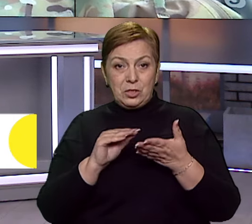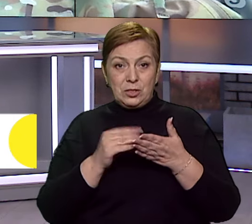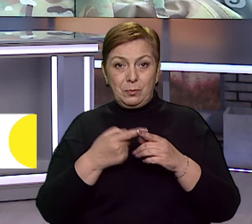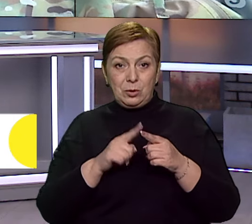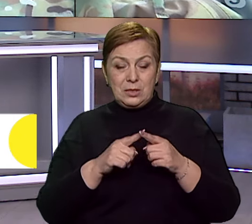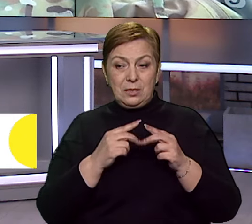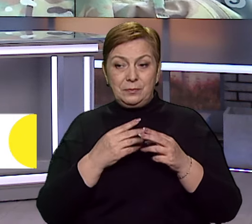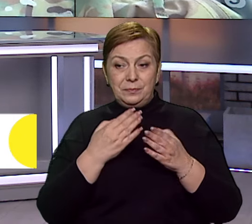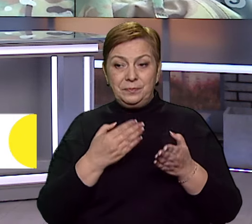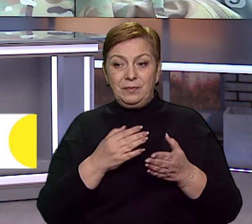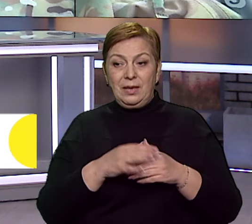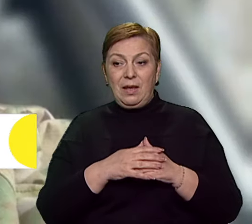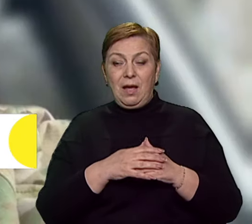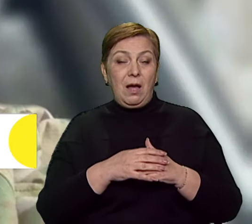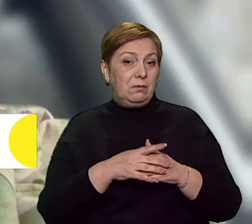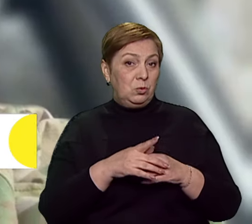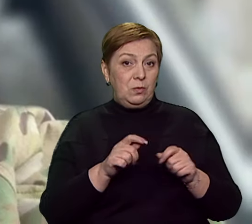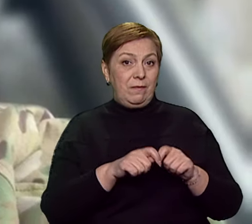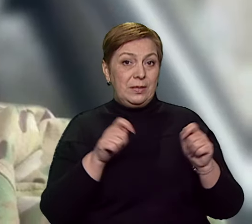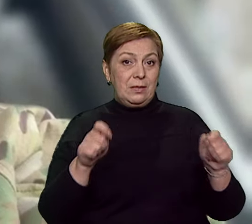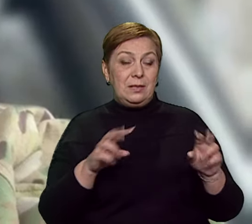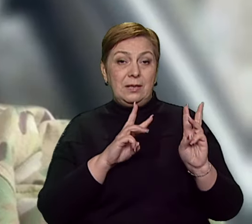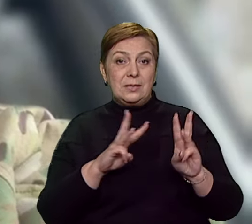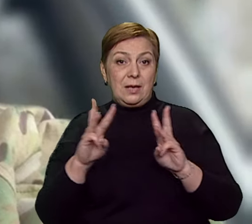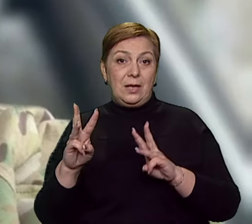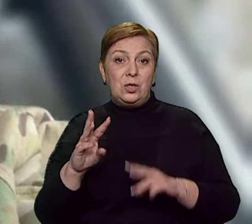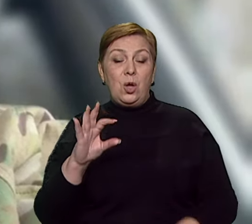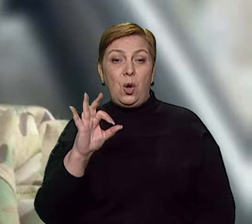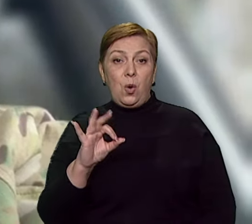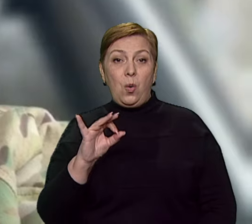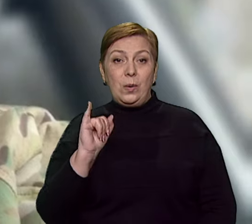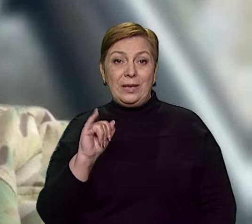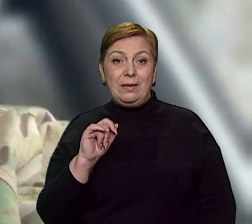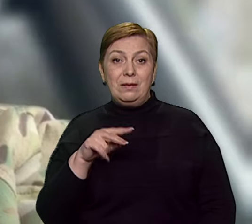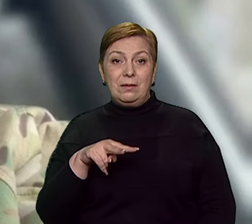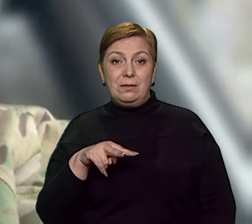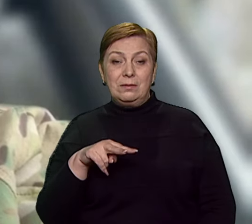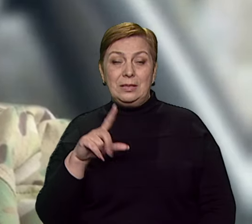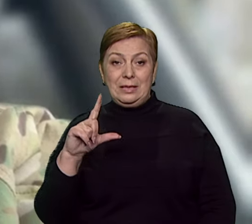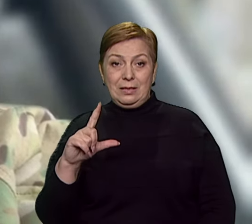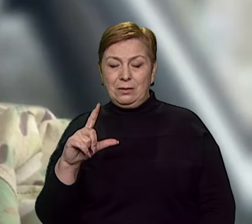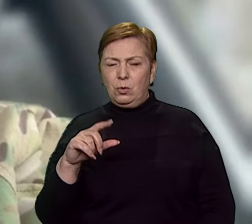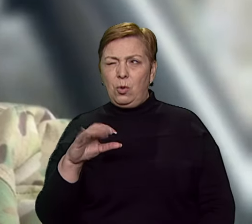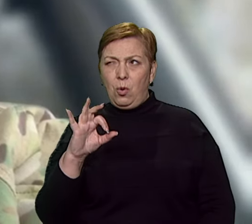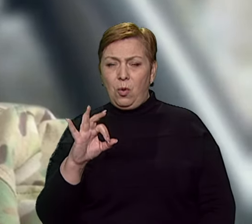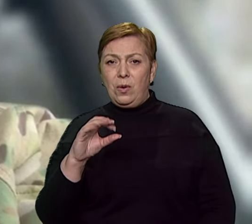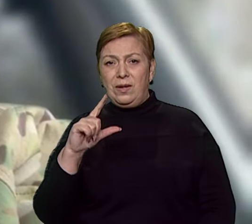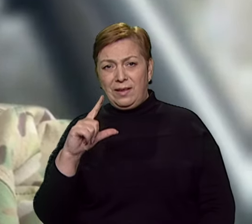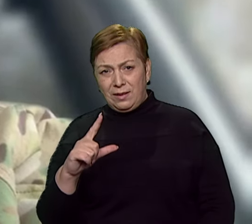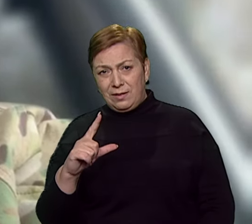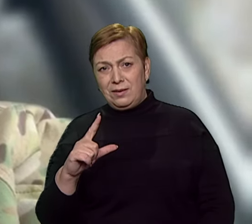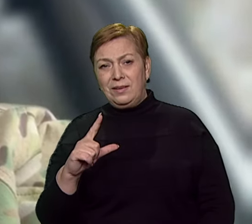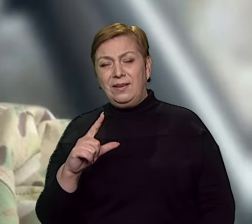Перш за все, ви можете просто відкрити сайт OLX і подивитися, скільки продається майна і скільки продається це